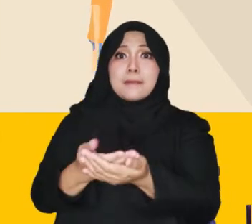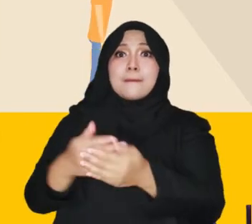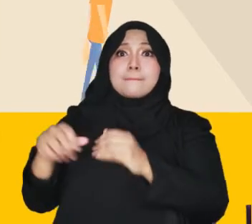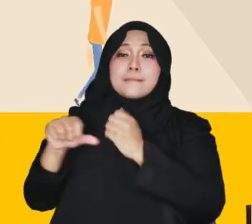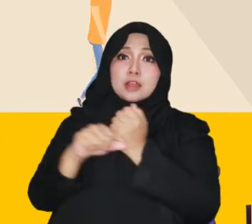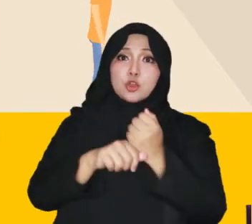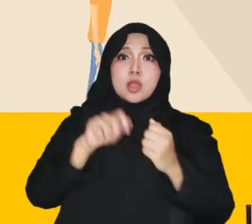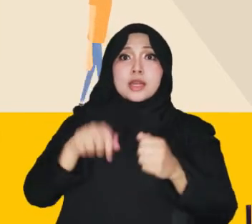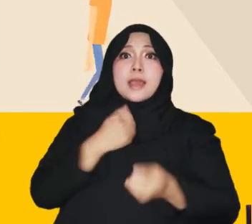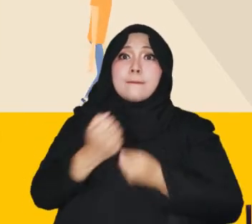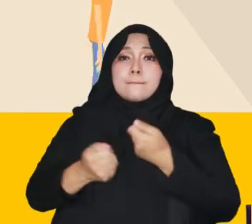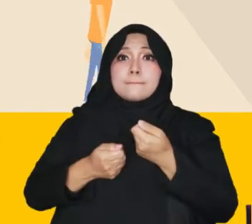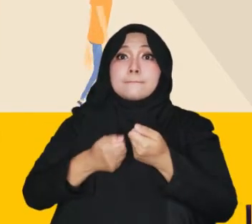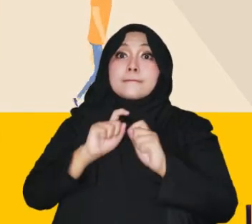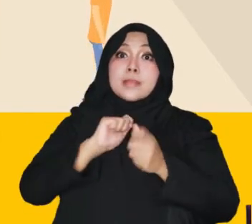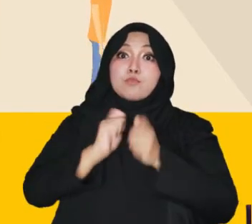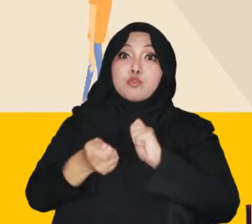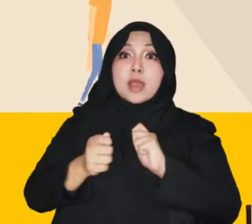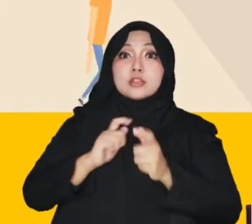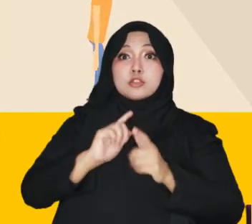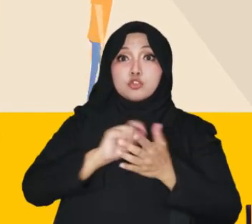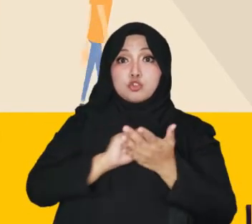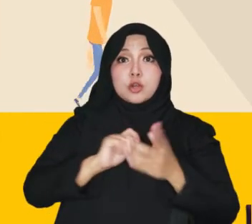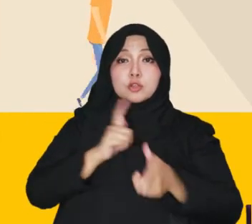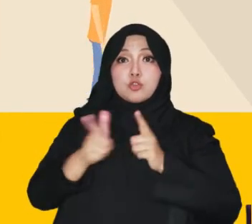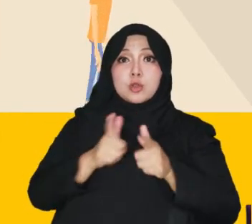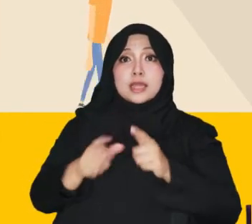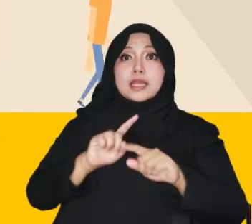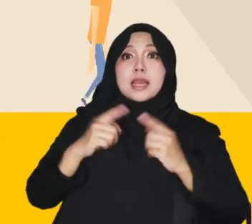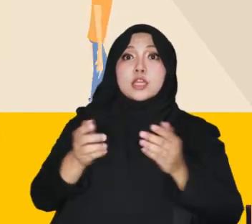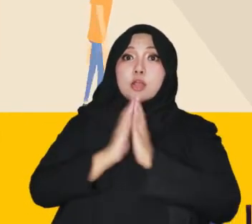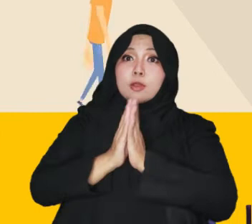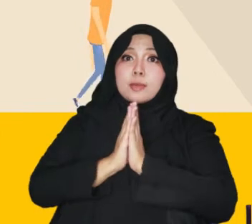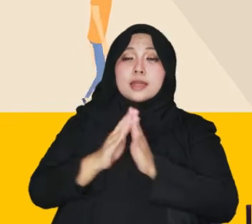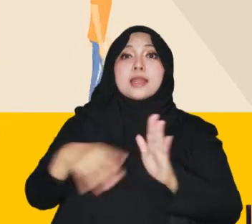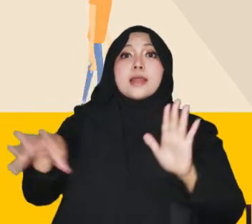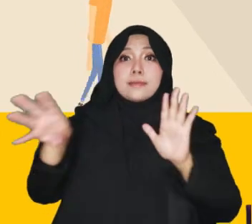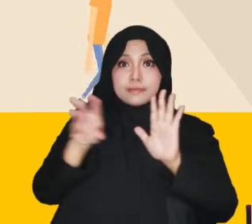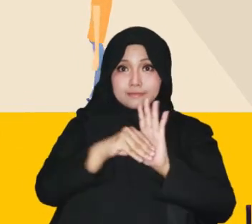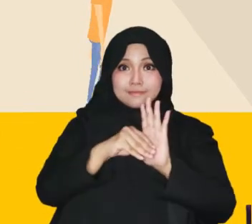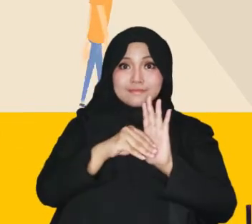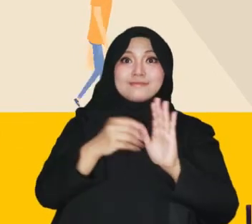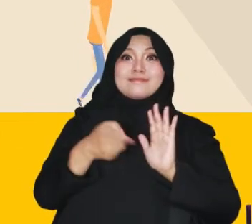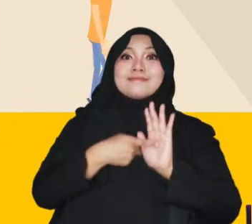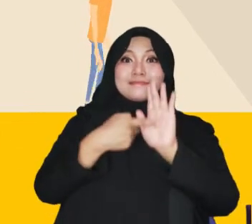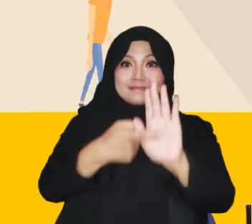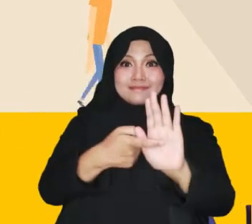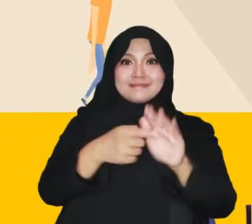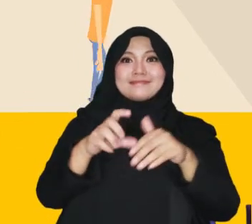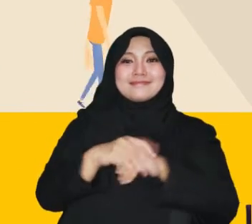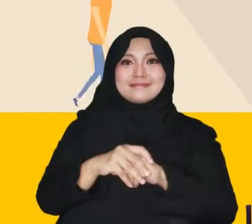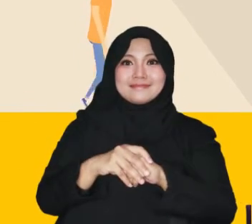bantuan dan membuat surat gugatan atau permohonan dalam bentuk soft copy dan hard copy.